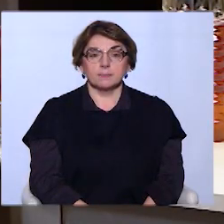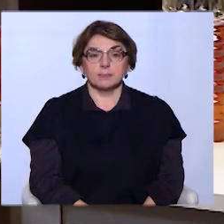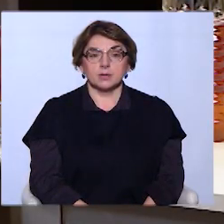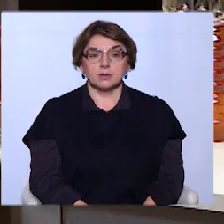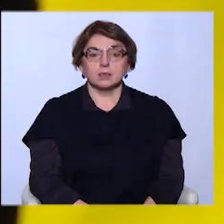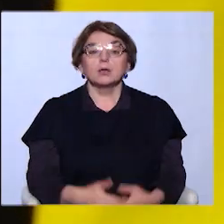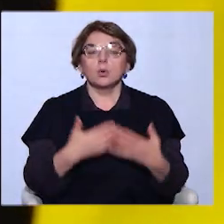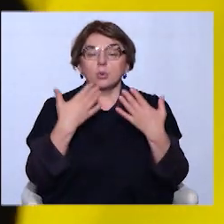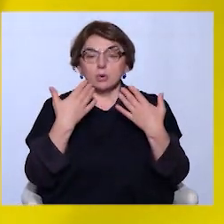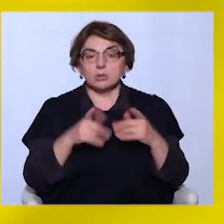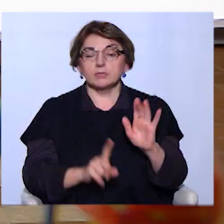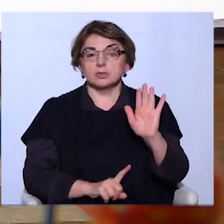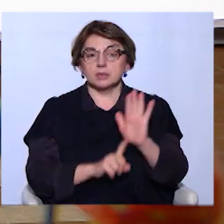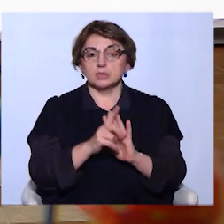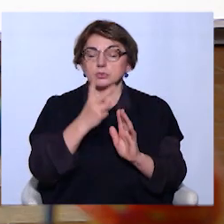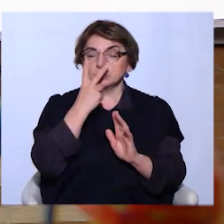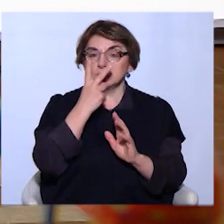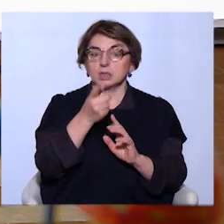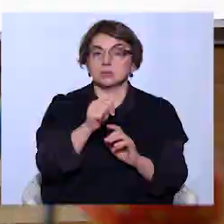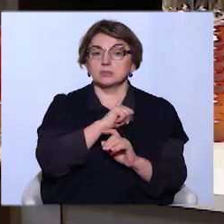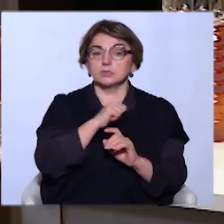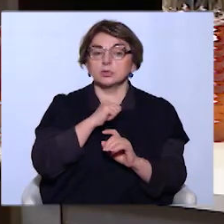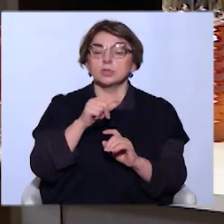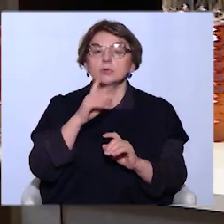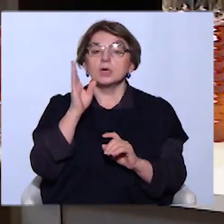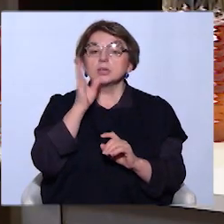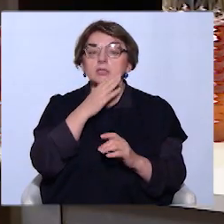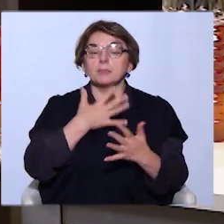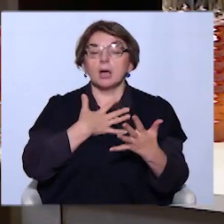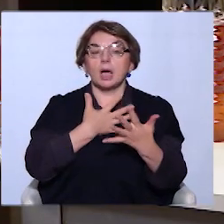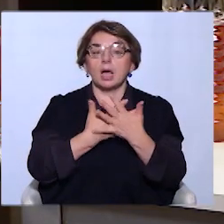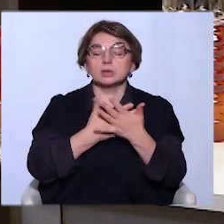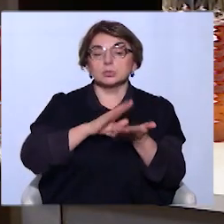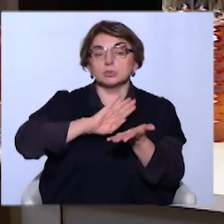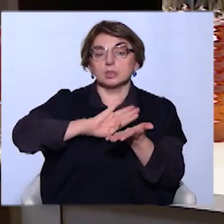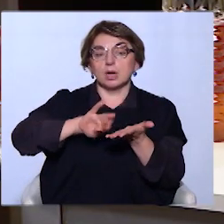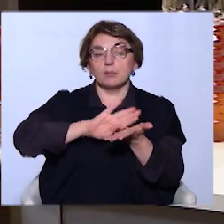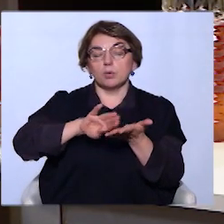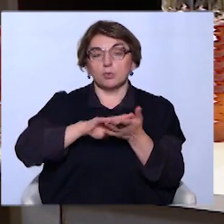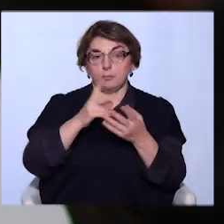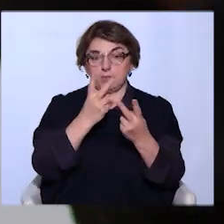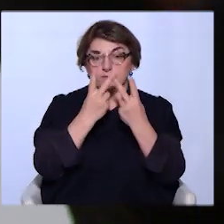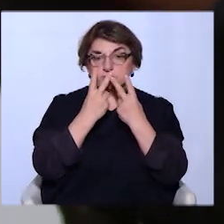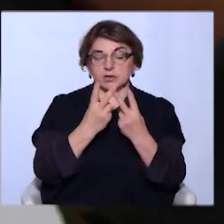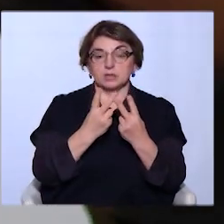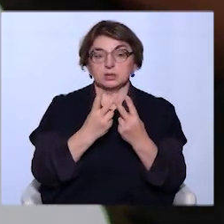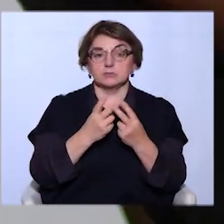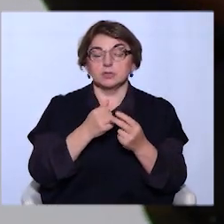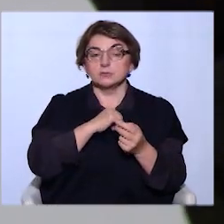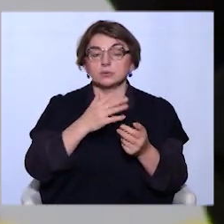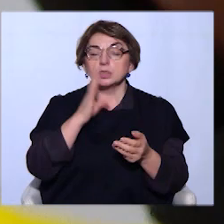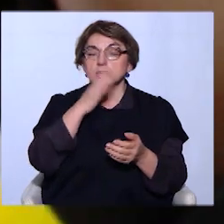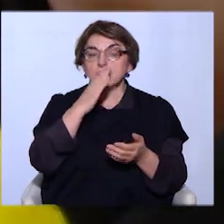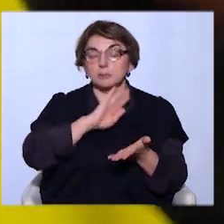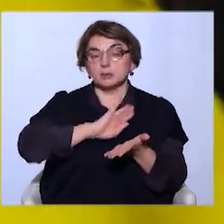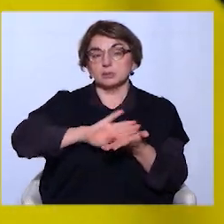რეაქცია დაიწყო, ხედავთ თქვენ და წყალბადის აქტიური გამოყოფა შეინიშნება, წყალბადის